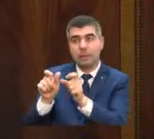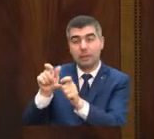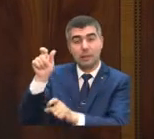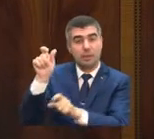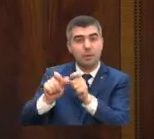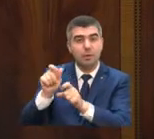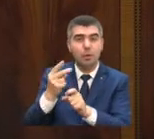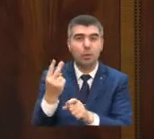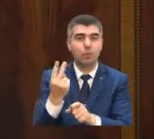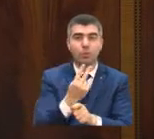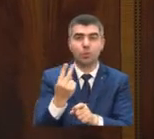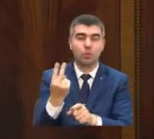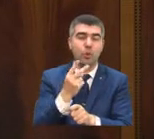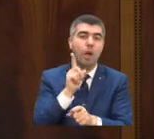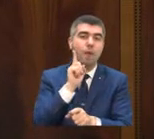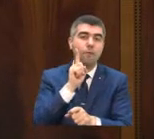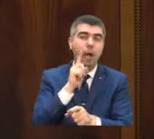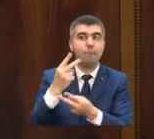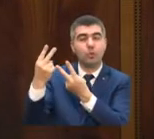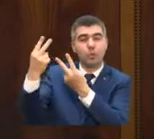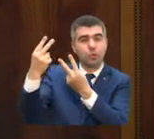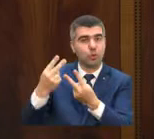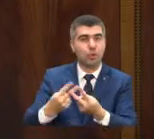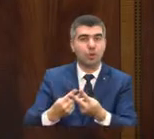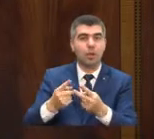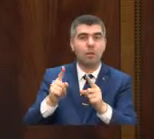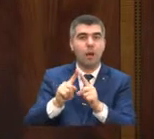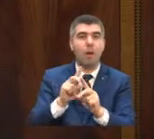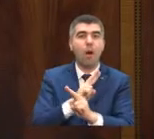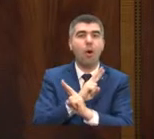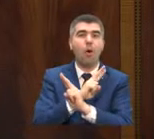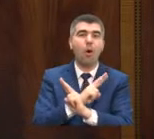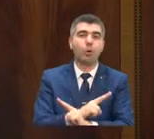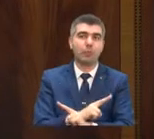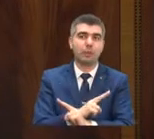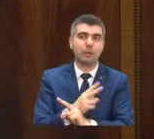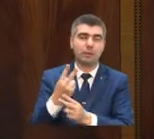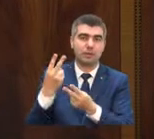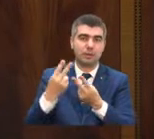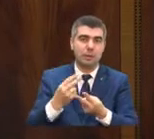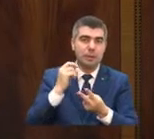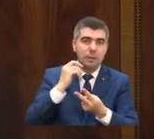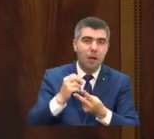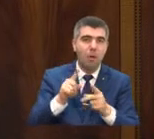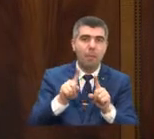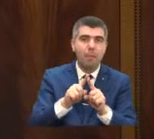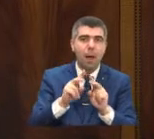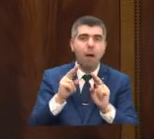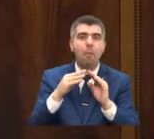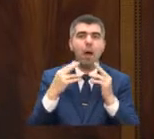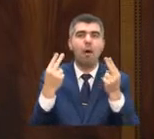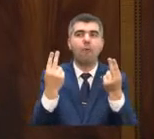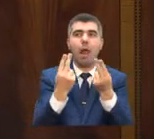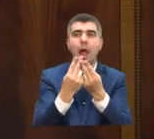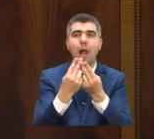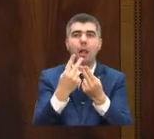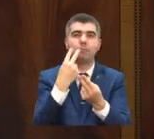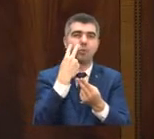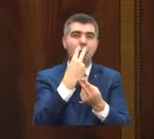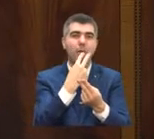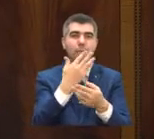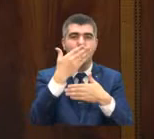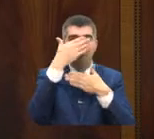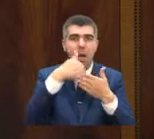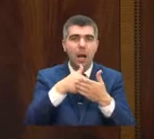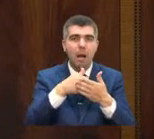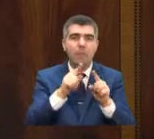لهم اختاروا المغرب لقضاء عطلتهم كوجهة آمنة مشهود بها لدى جميع الدول بما فيها